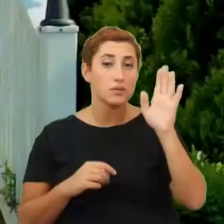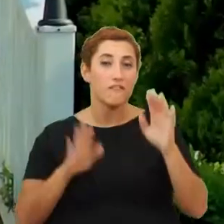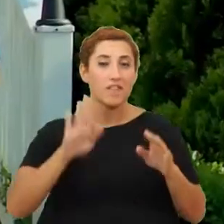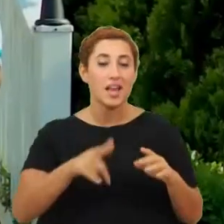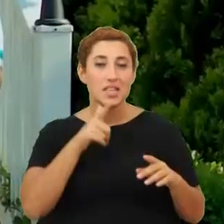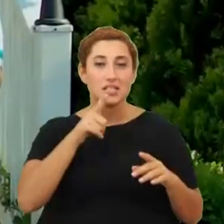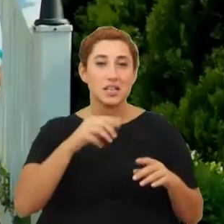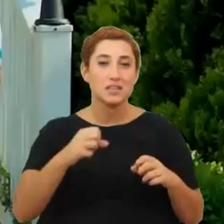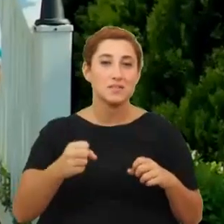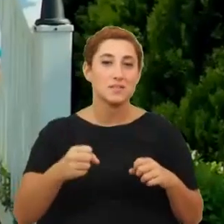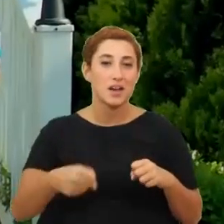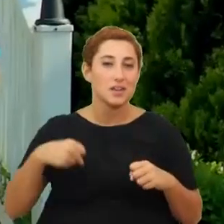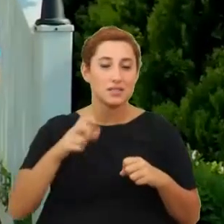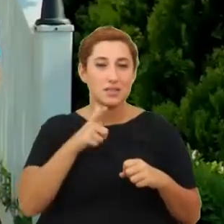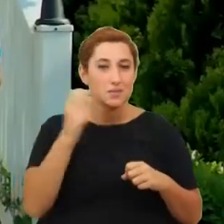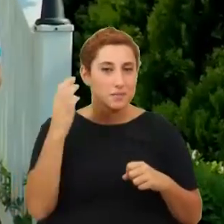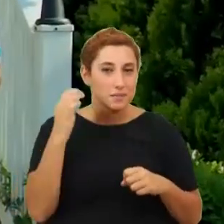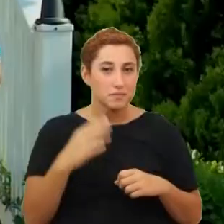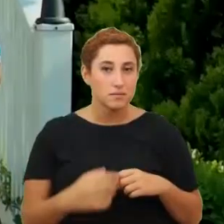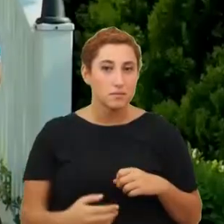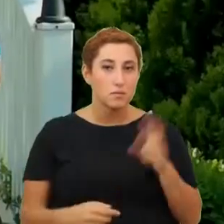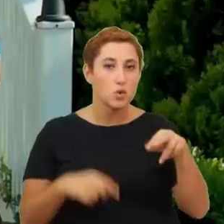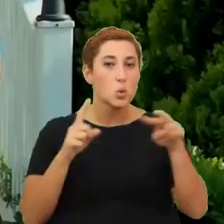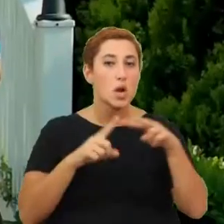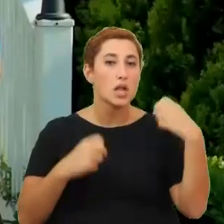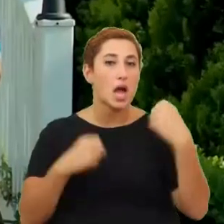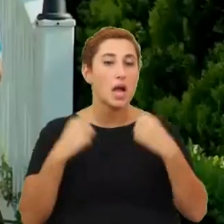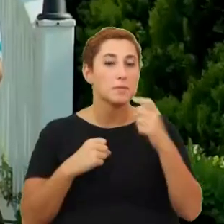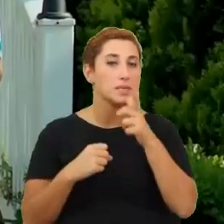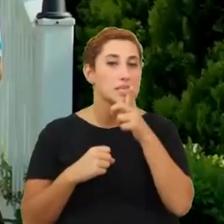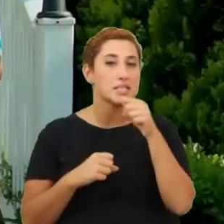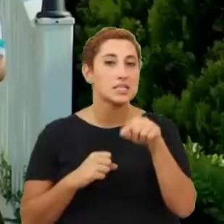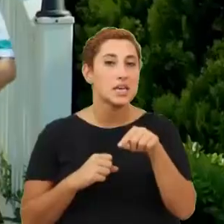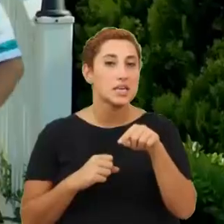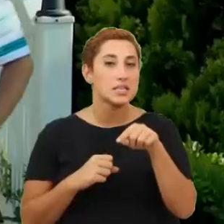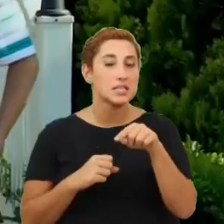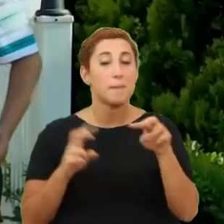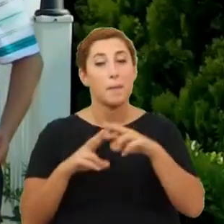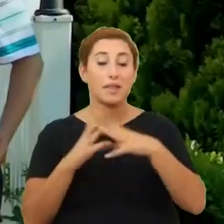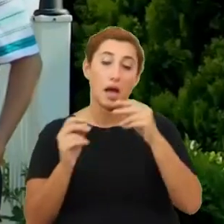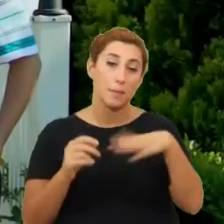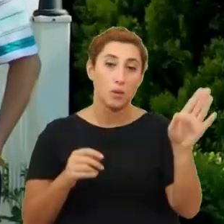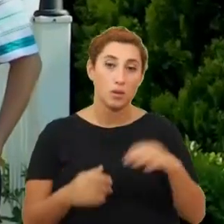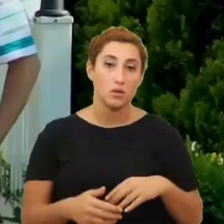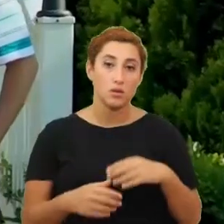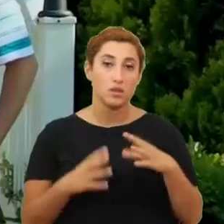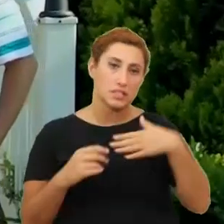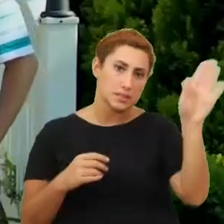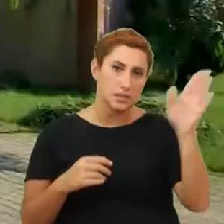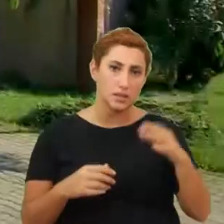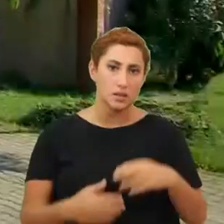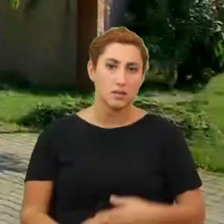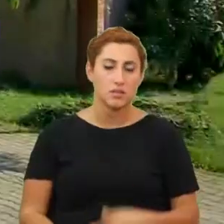Bu Nurhan arabasının sesi. Mehmet kaybol la buradan. Oğlum git sen